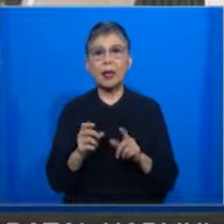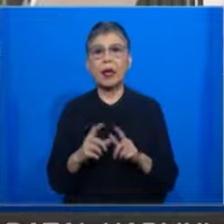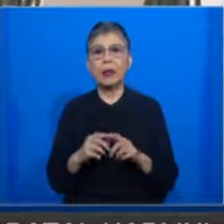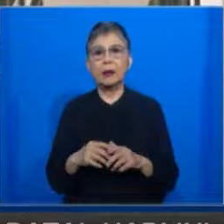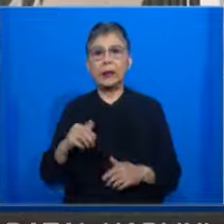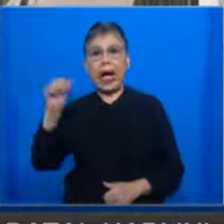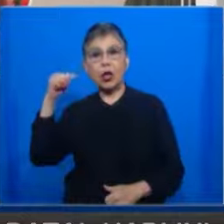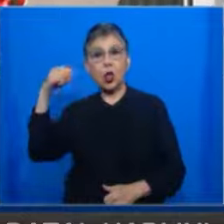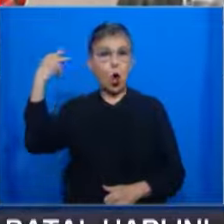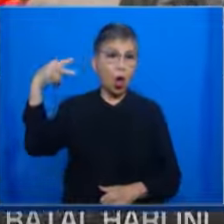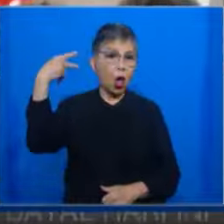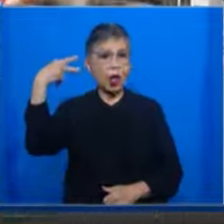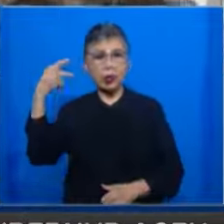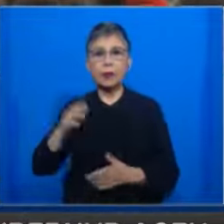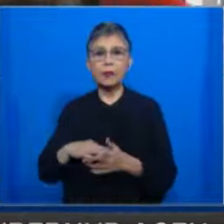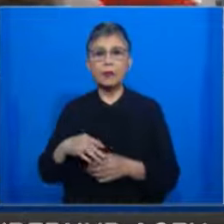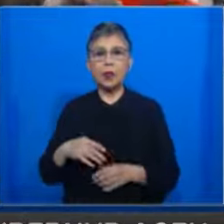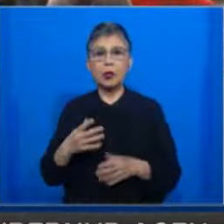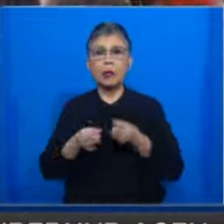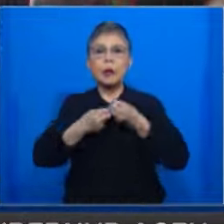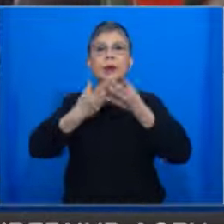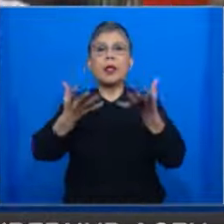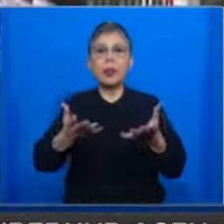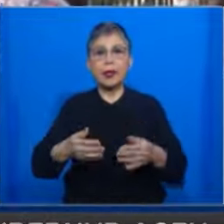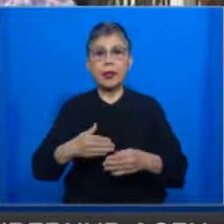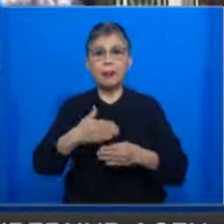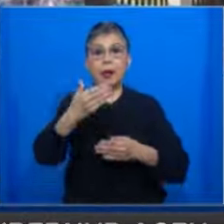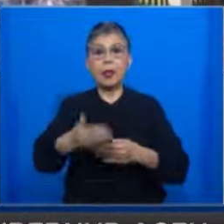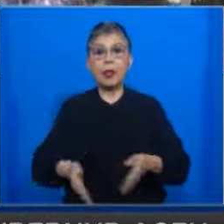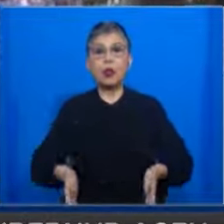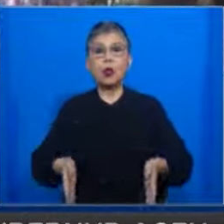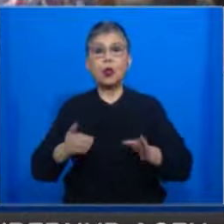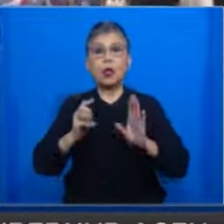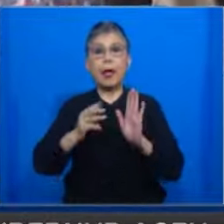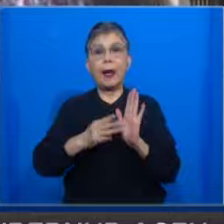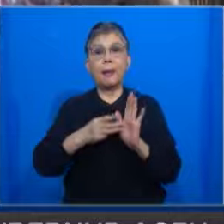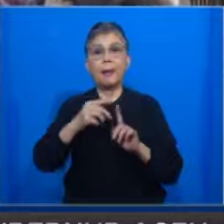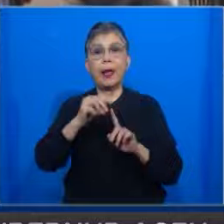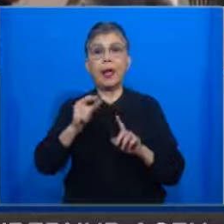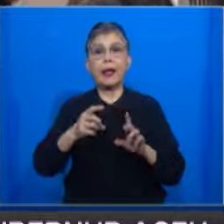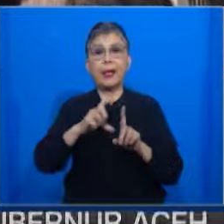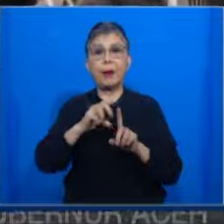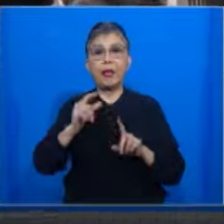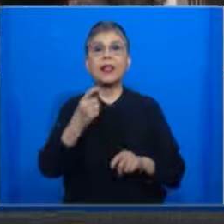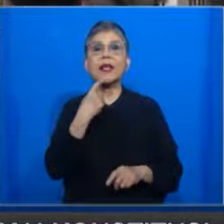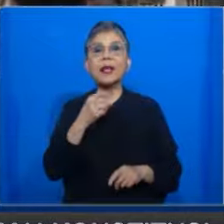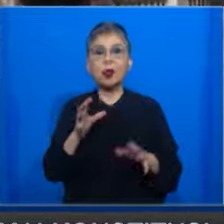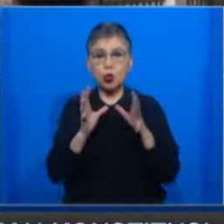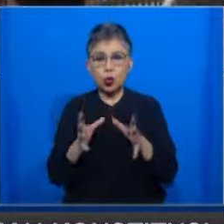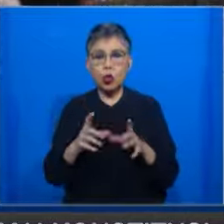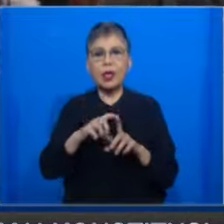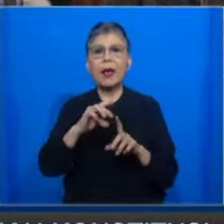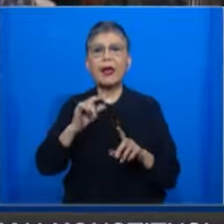Reza Rahadian, ini menyampaikan aspirasinya di depan gedung DPR MPR RI ini terkait pemerintah khususnya DPR